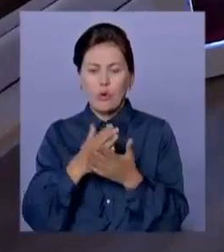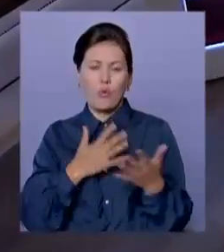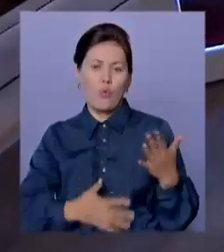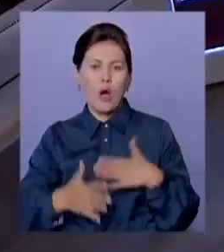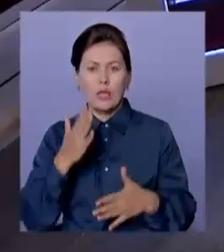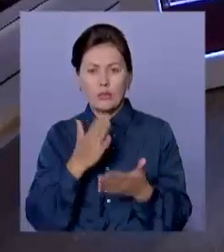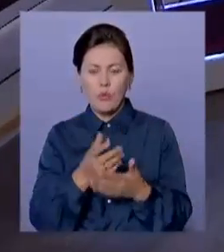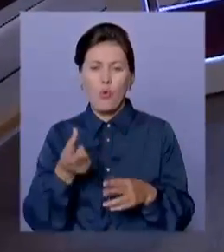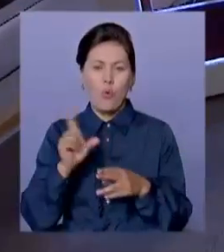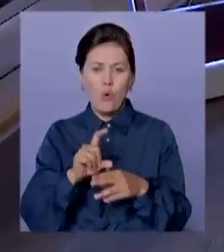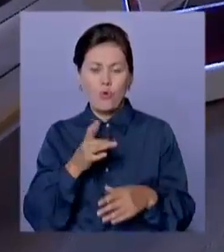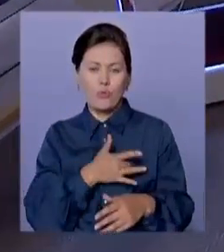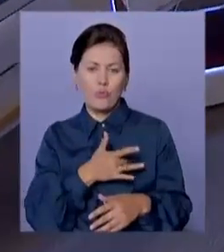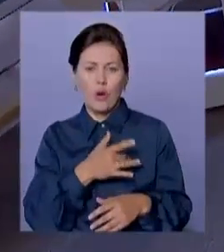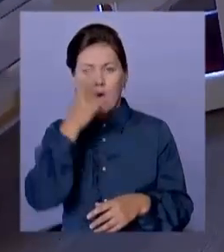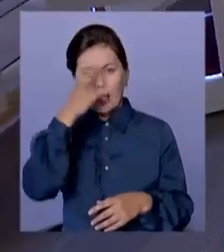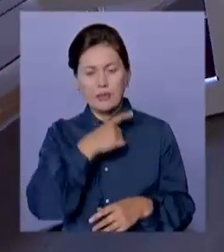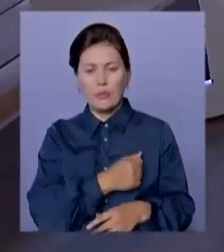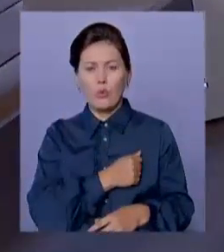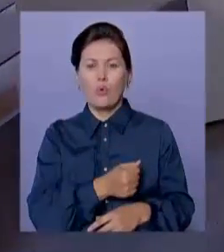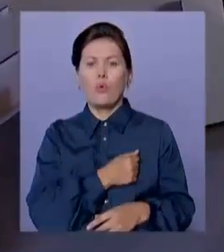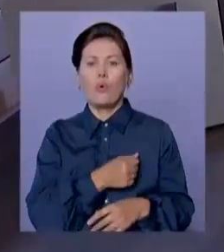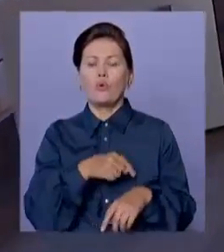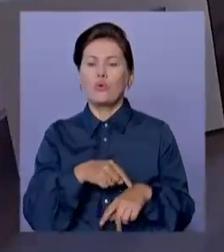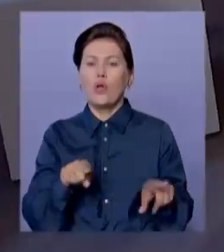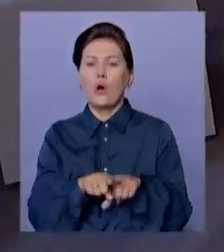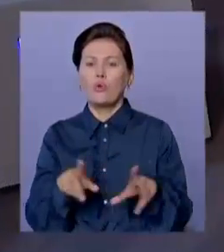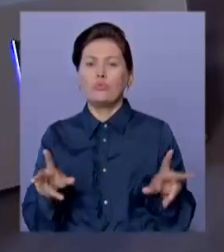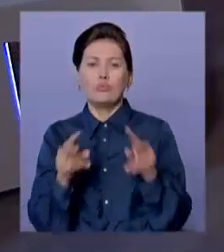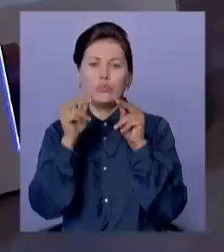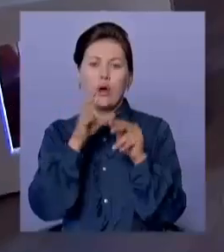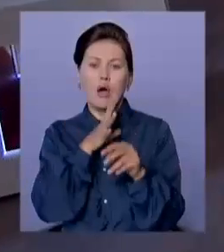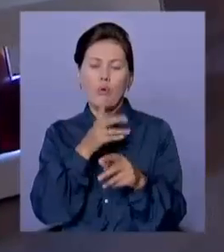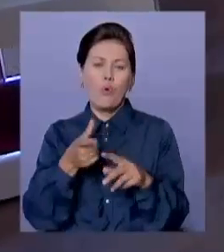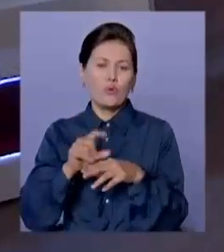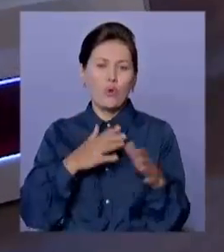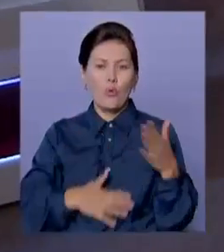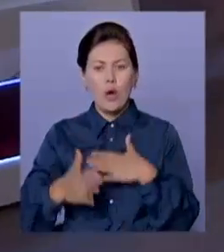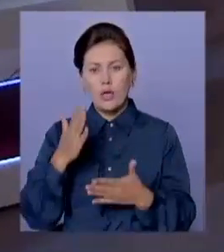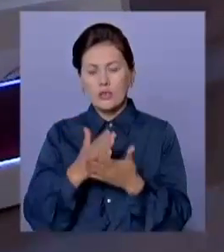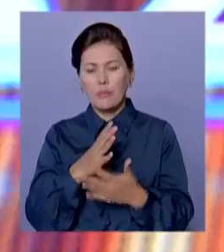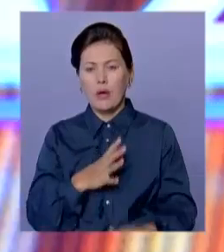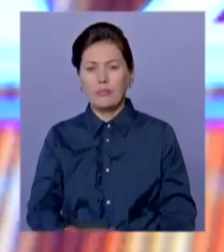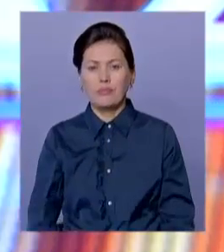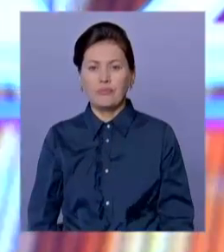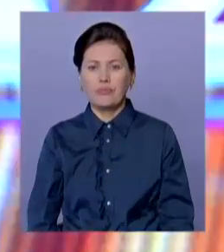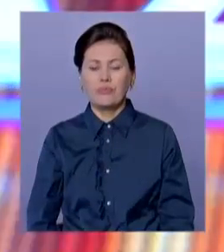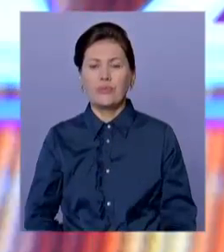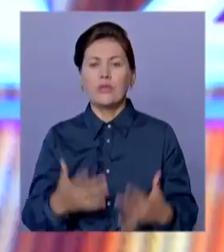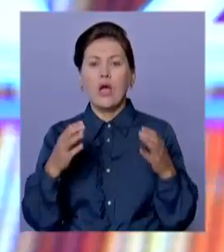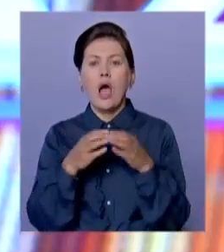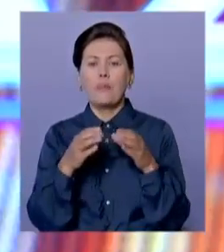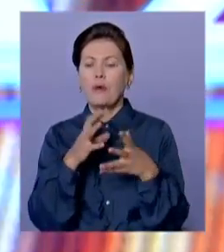қуанамын. Жүрегім қазақ деп соғып, осылай дәрежеге жеткенімізге өте қуаныштым. Бәрекелді. Дәурен, жалпы командада қанша адам